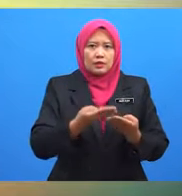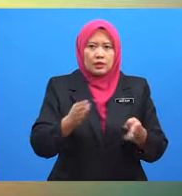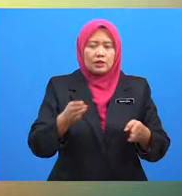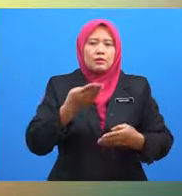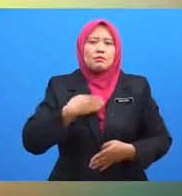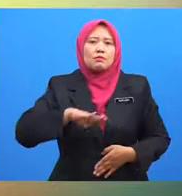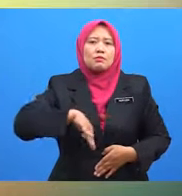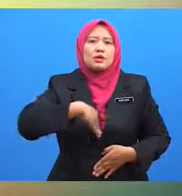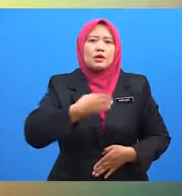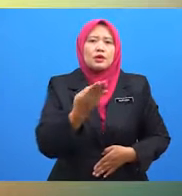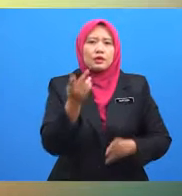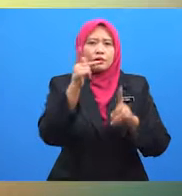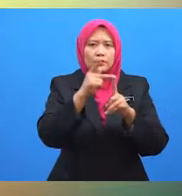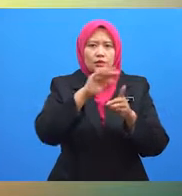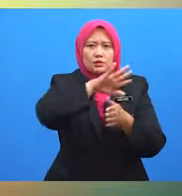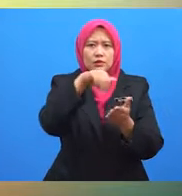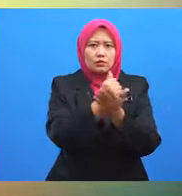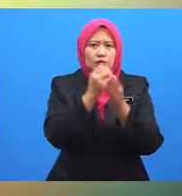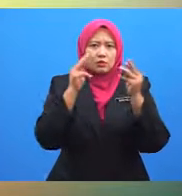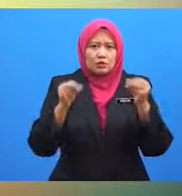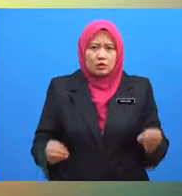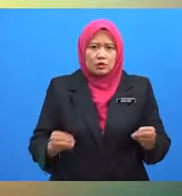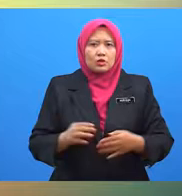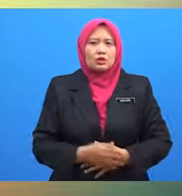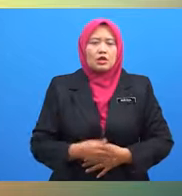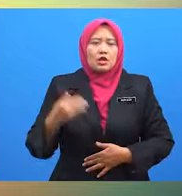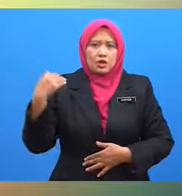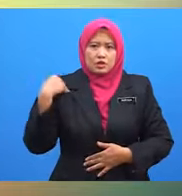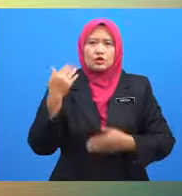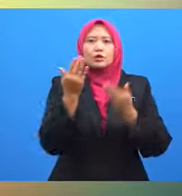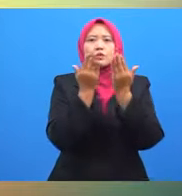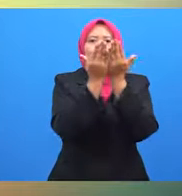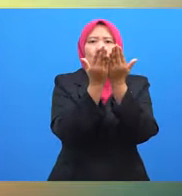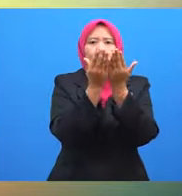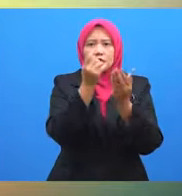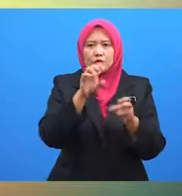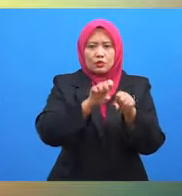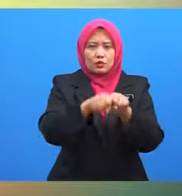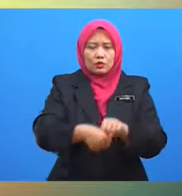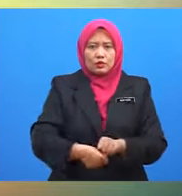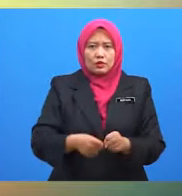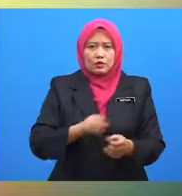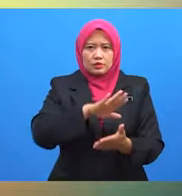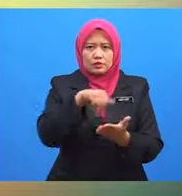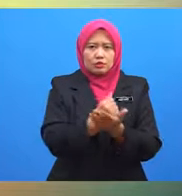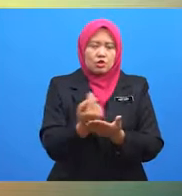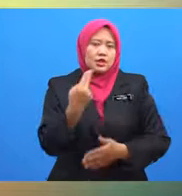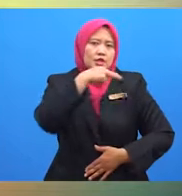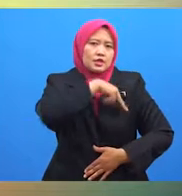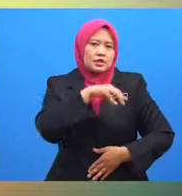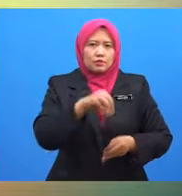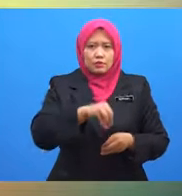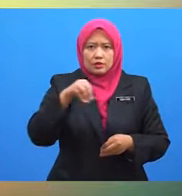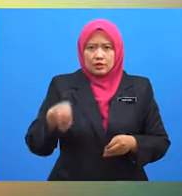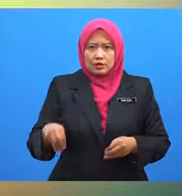turut mengandungi doa supaya hasil pertanian dan ternakan rakyat mendapat hasil